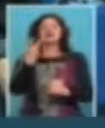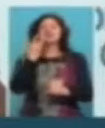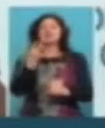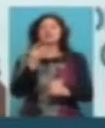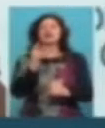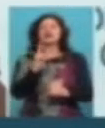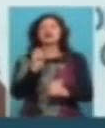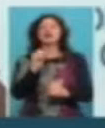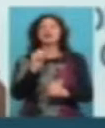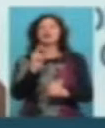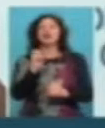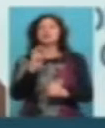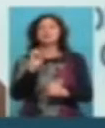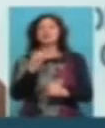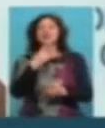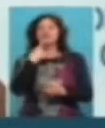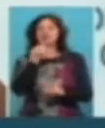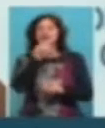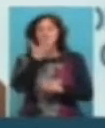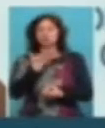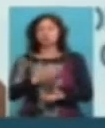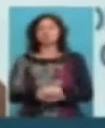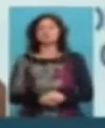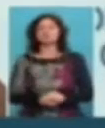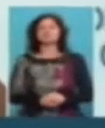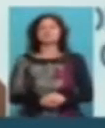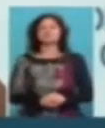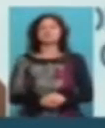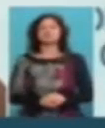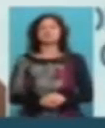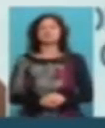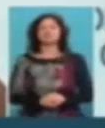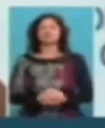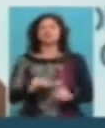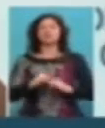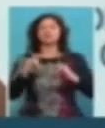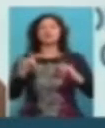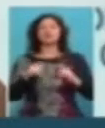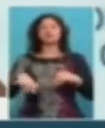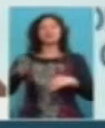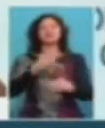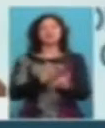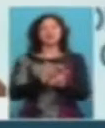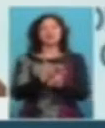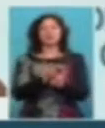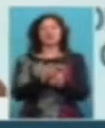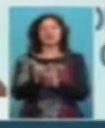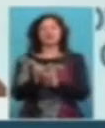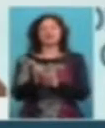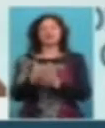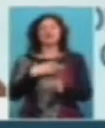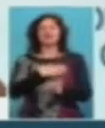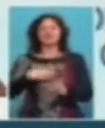де артуда. Біздің аудан егін жер ғой. Құнарлы жер, сондықтан біздің жердің көбі егінмен